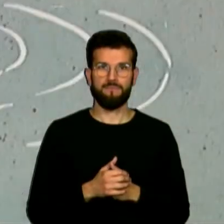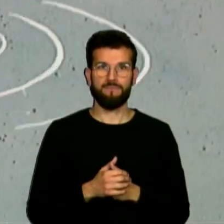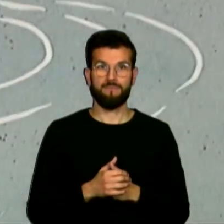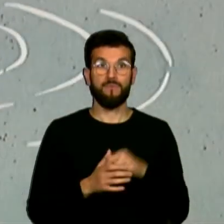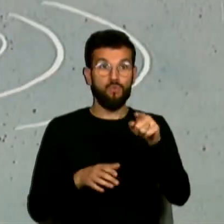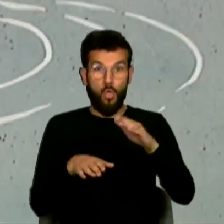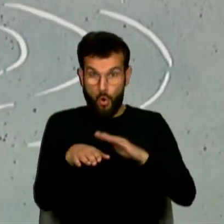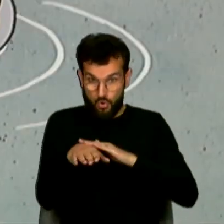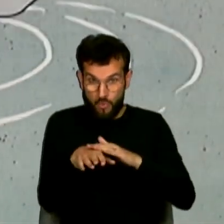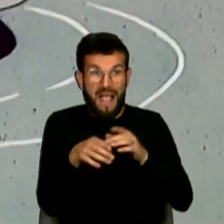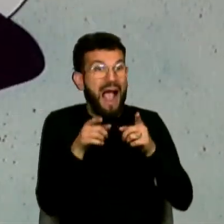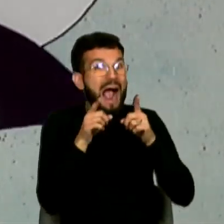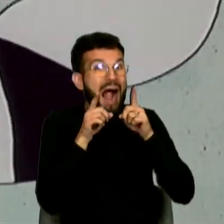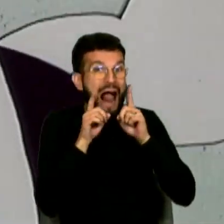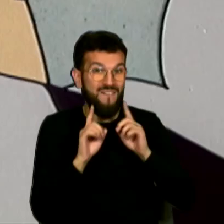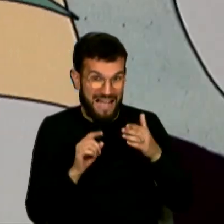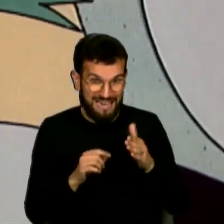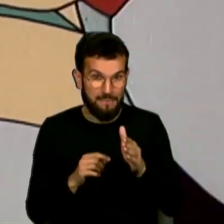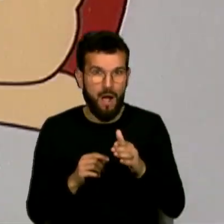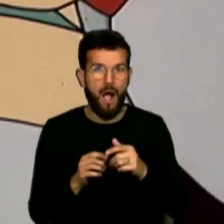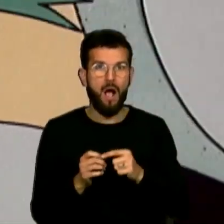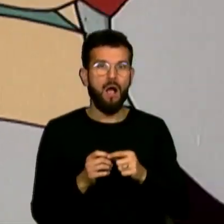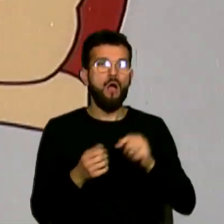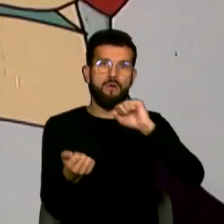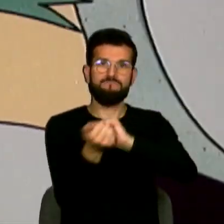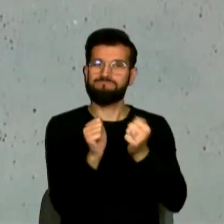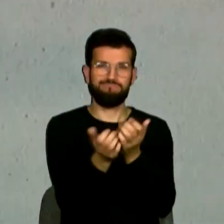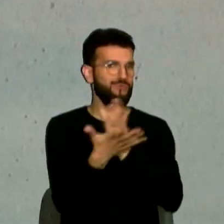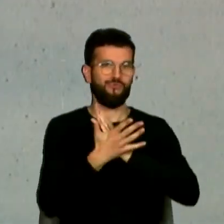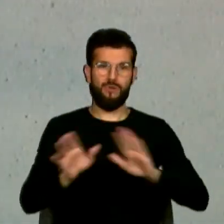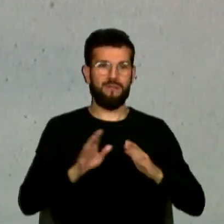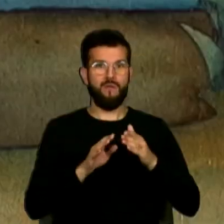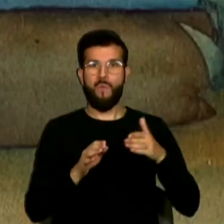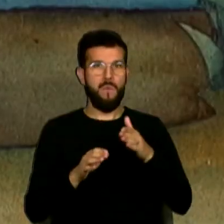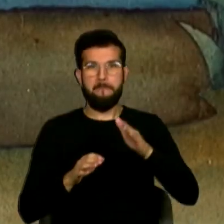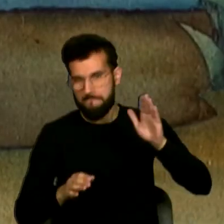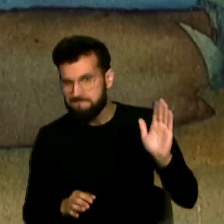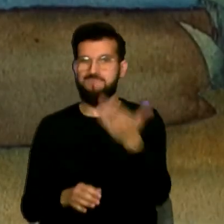Pomocou šupinky z hlavátky sa boj skončil.